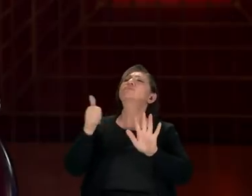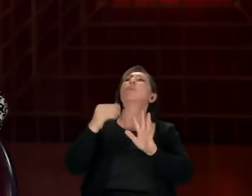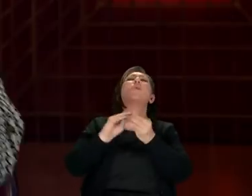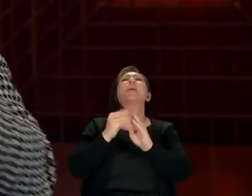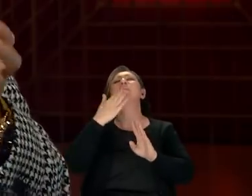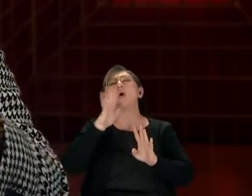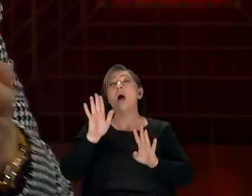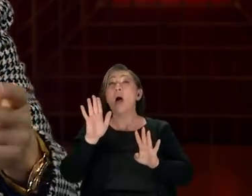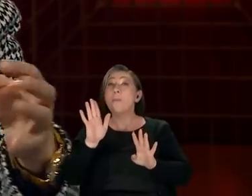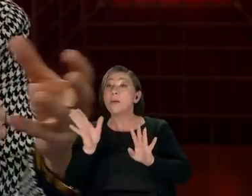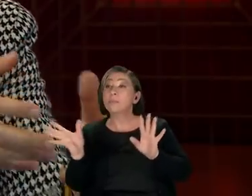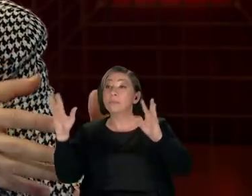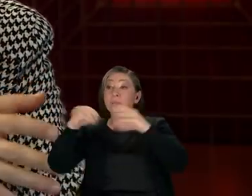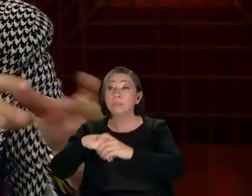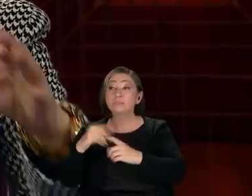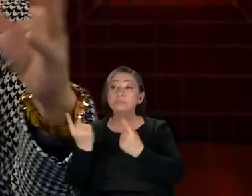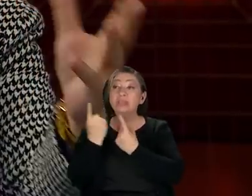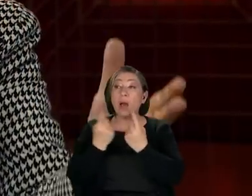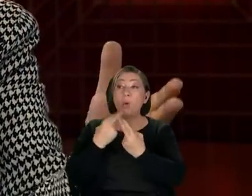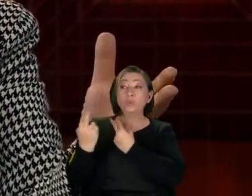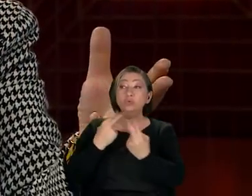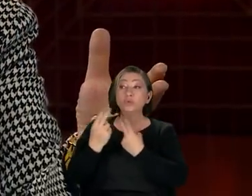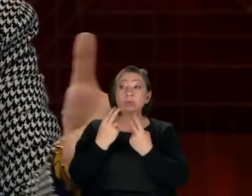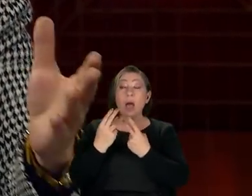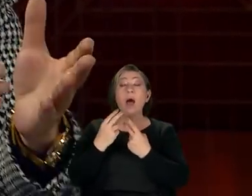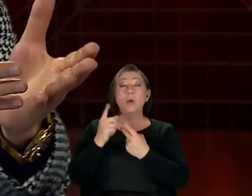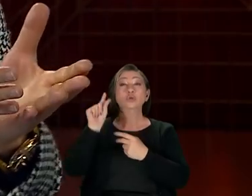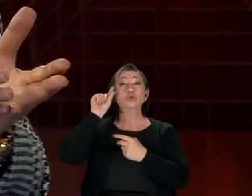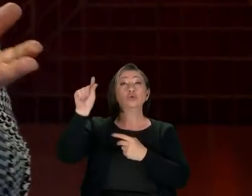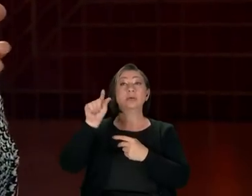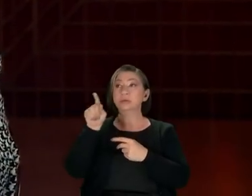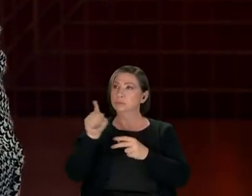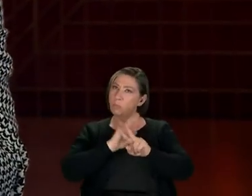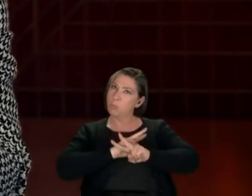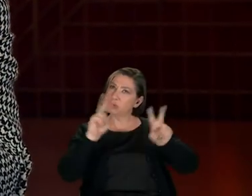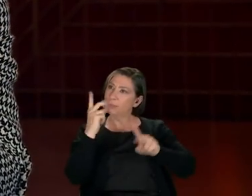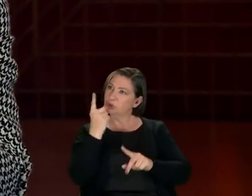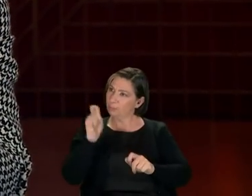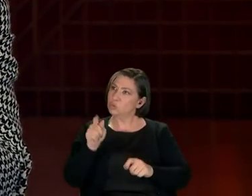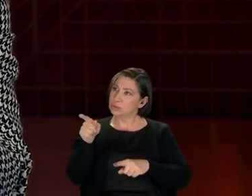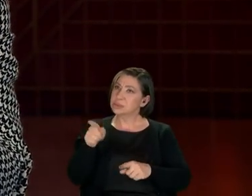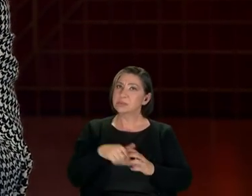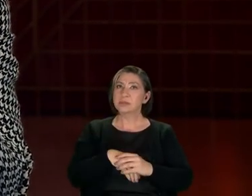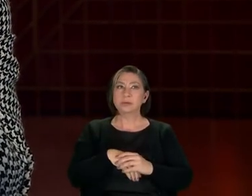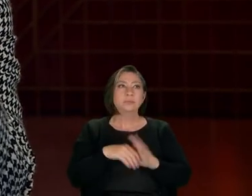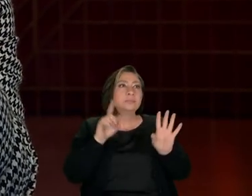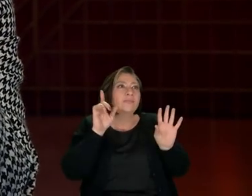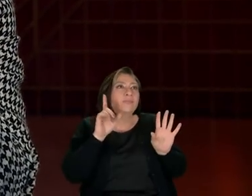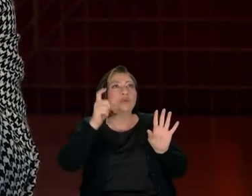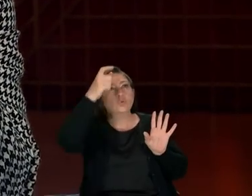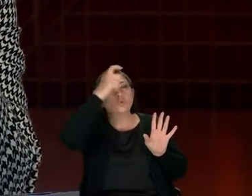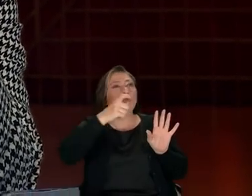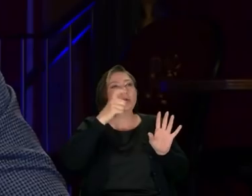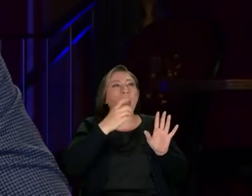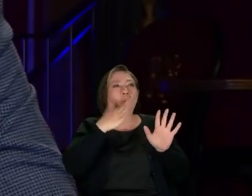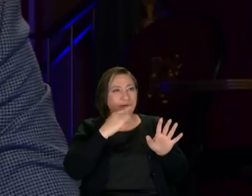tamam bunlarda bir sorun yok ama bir araya gelip bir şeyler konuşuyorlarsa bu şüphe vericidir. Siz bu açıdan modern bir şey yapıyorsunuz. Vallahi Türkiye'de yok dedim